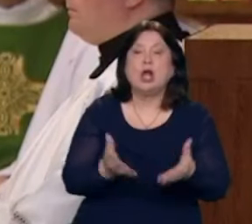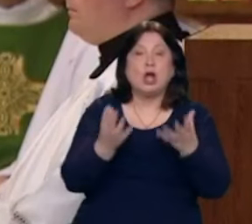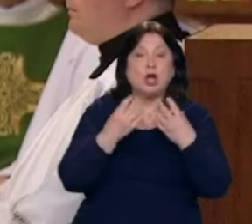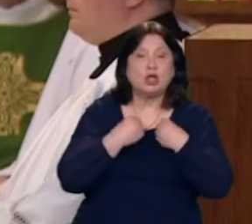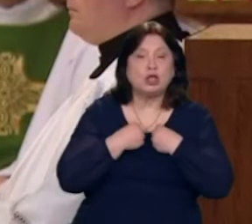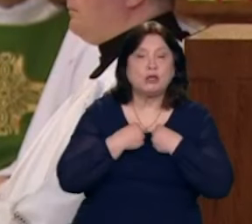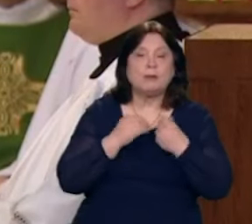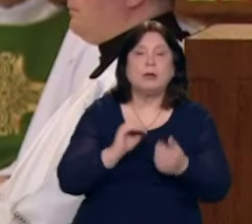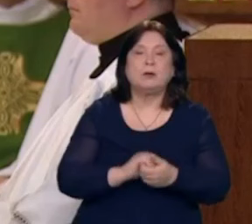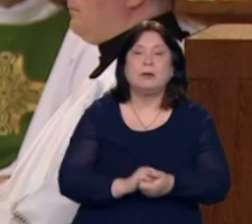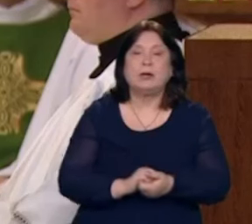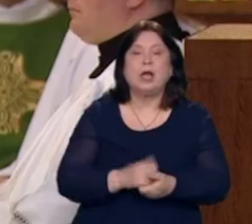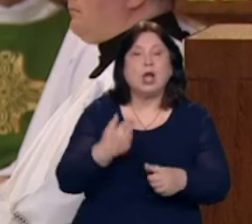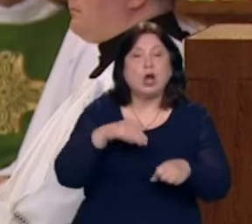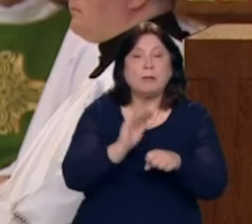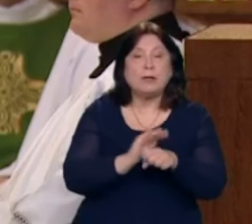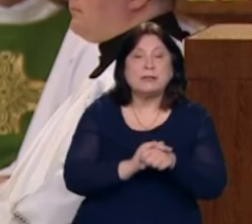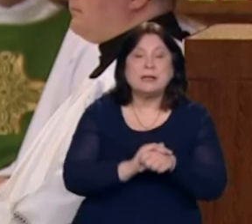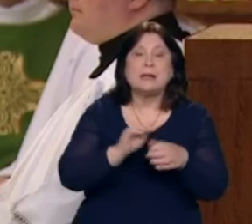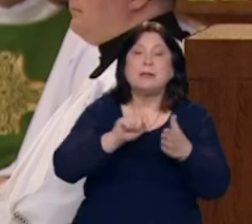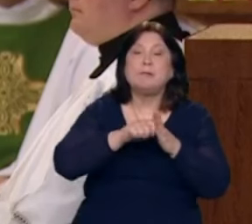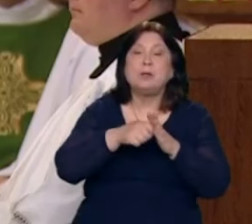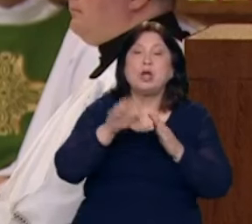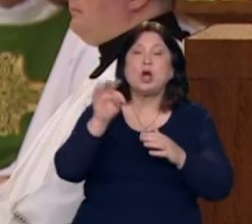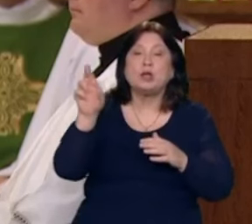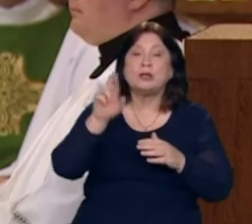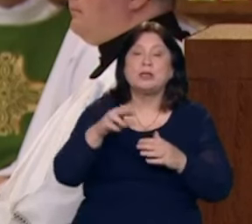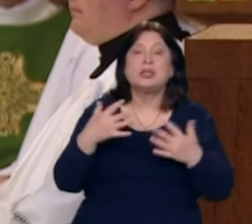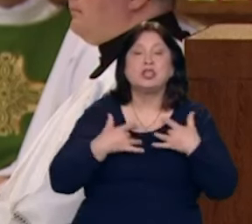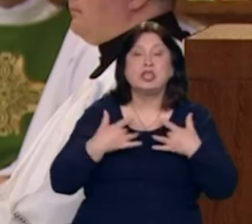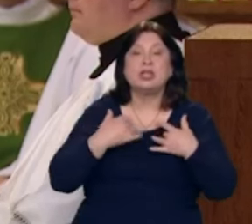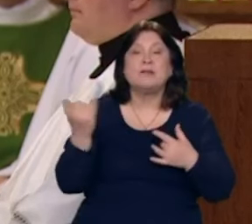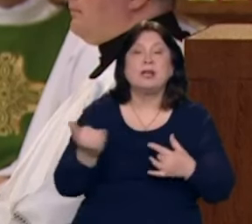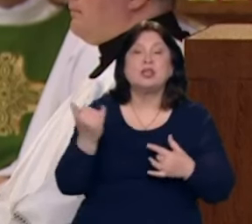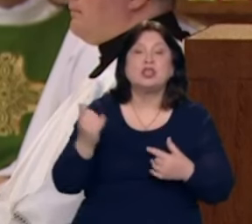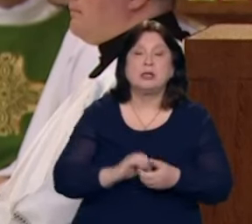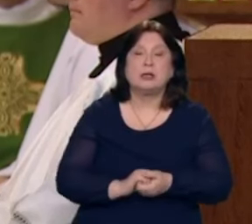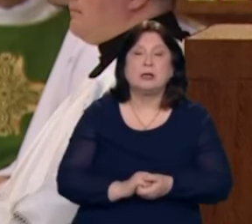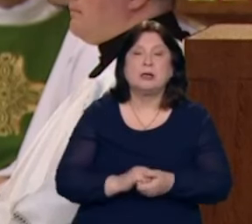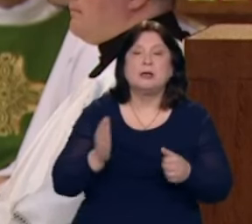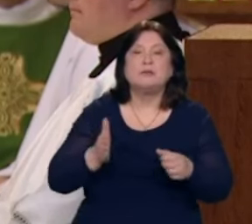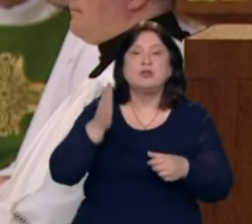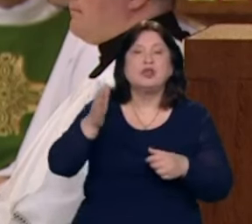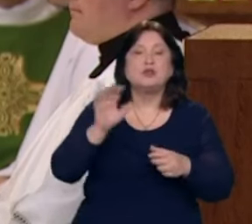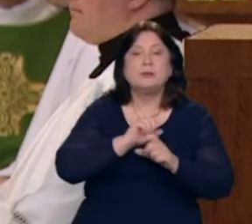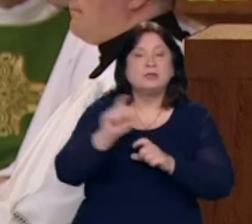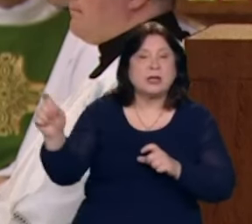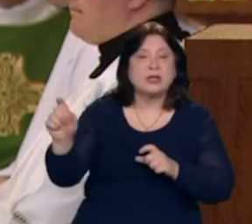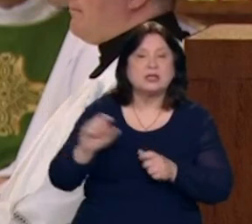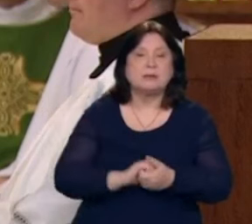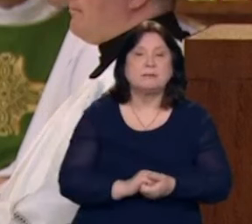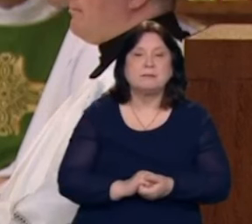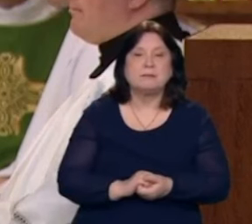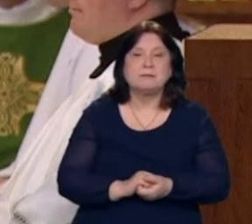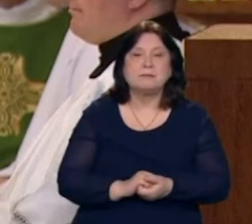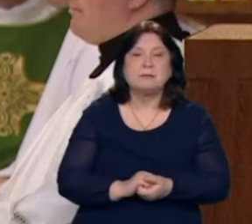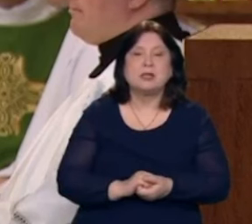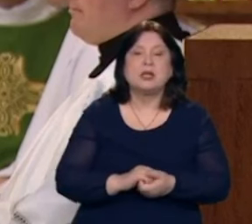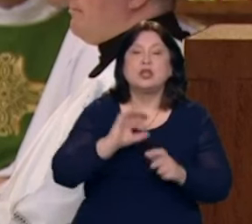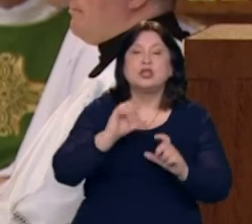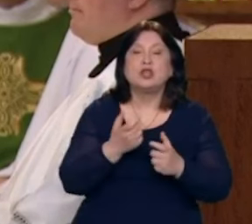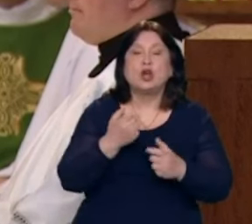otrzymał obiecane Piotrowi życie wieczne w przyszłym czasie co